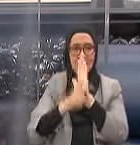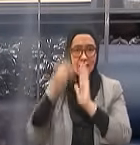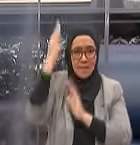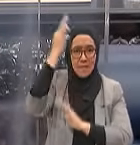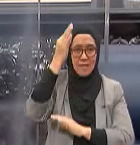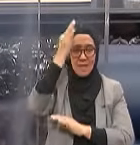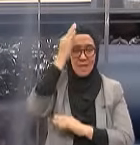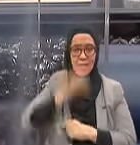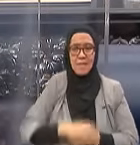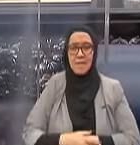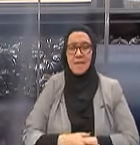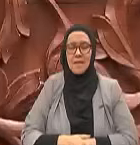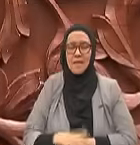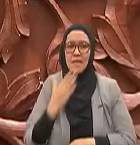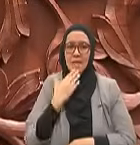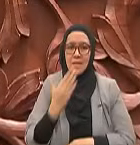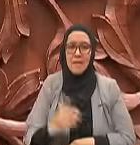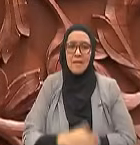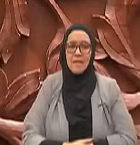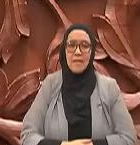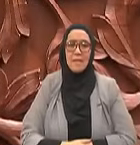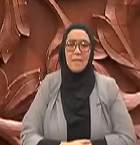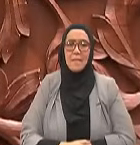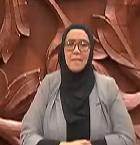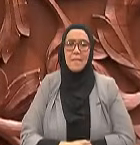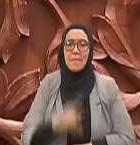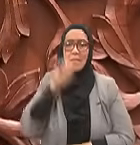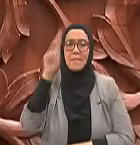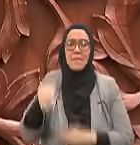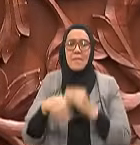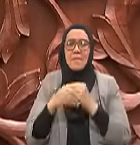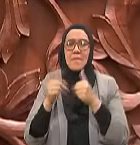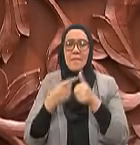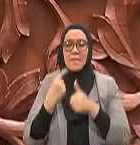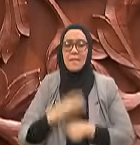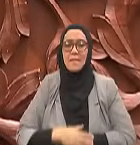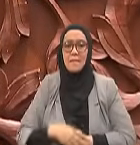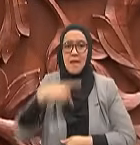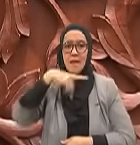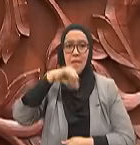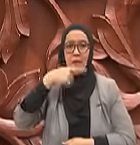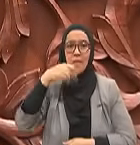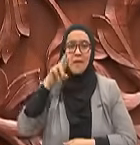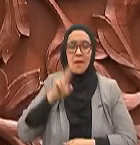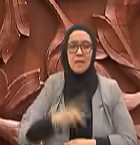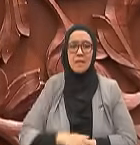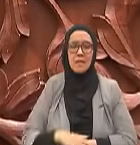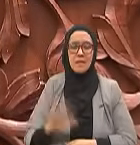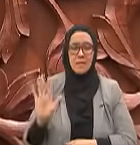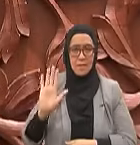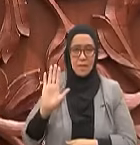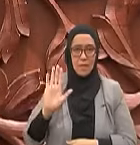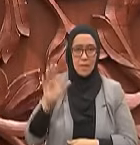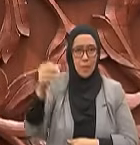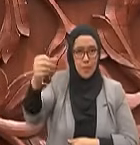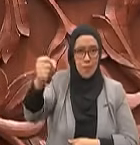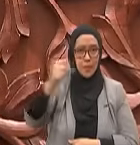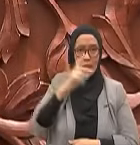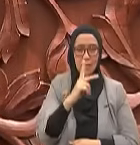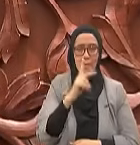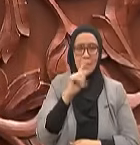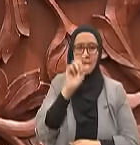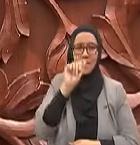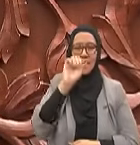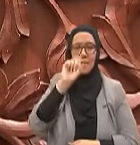paste oleh menteri soalan tambahan yang pertama Papar kota samarahan dulu yang pertama